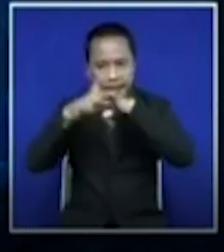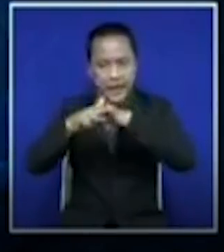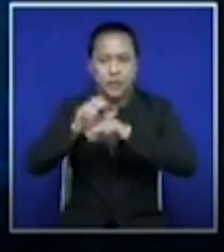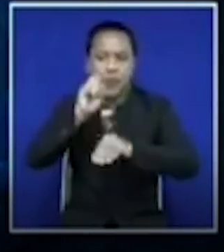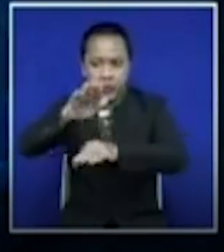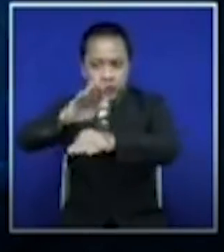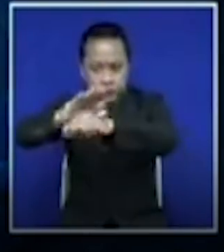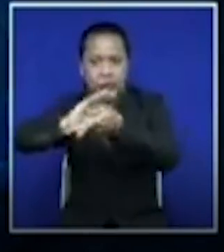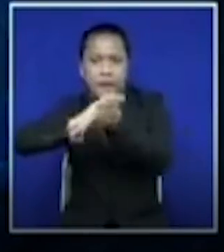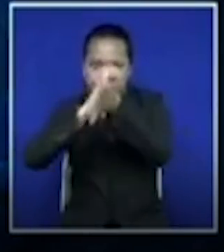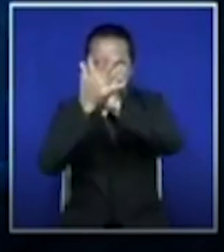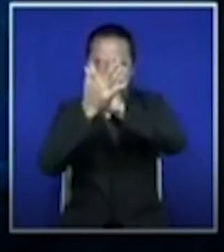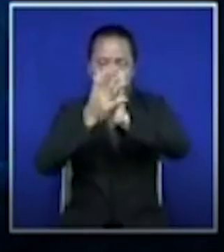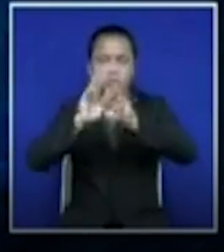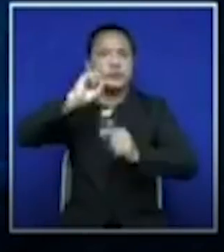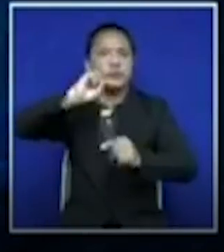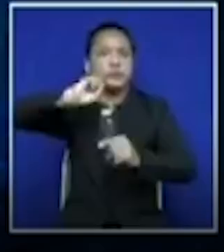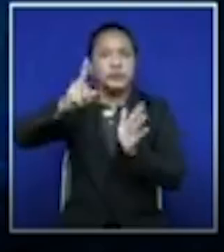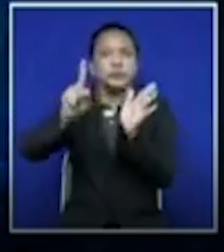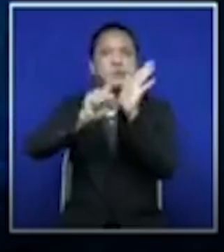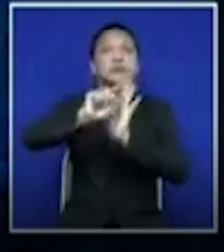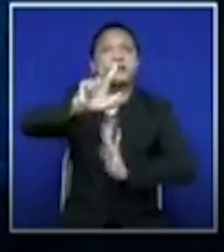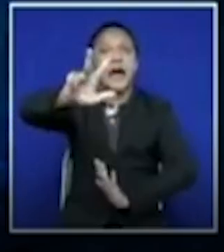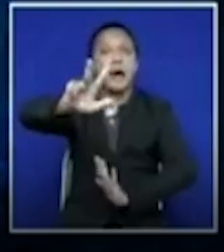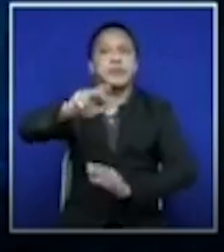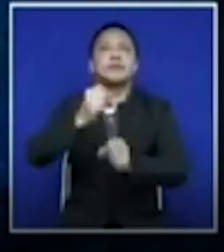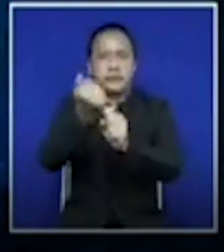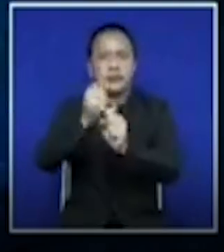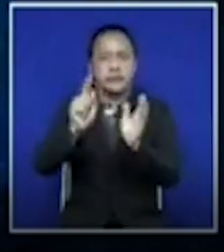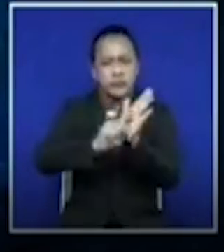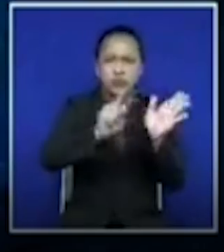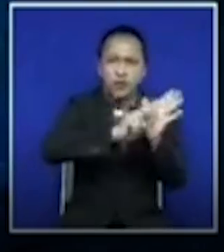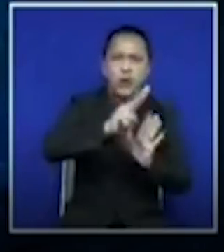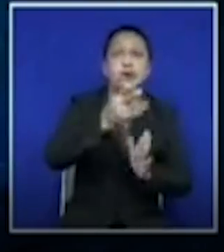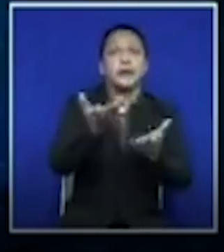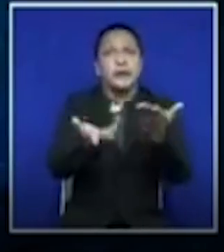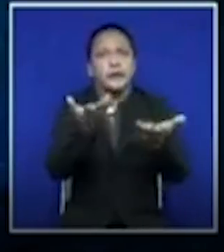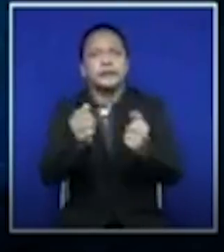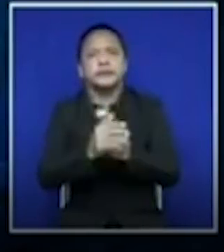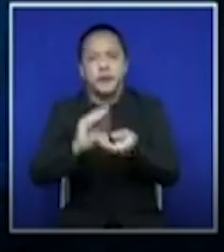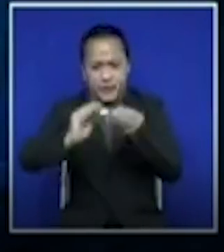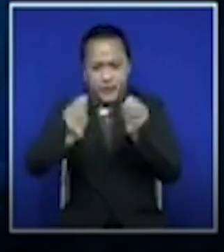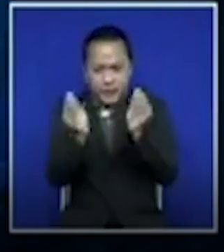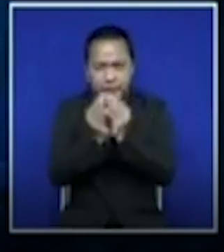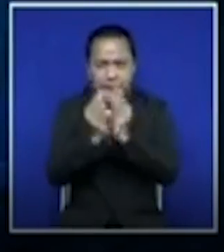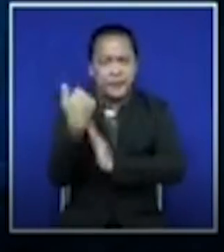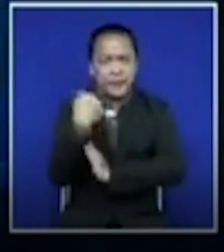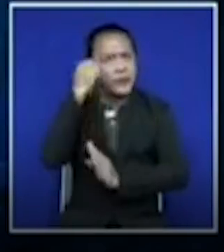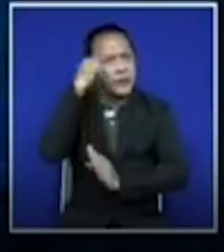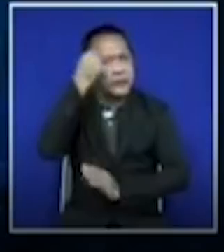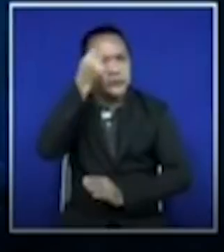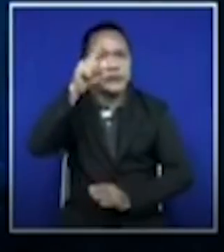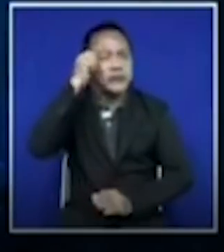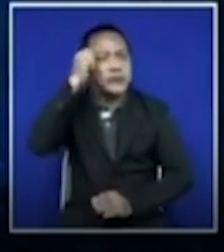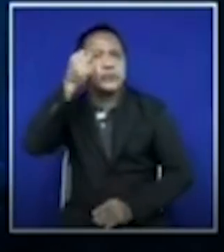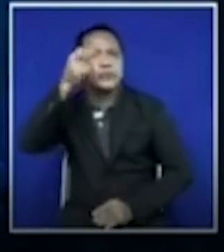ทำได้ปรับมาเป็นการตรวจ3ครั้งบางแห่งยังทำไม่ได้ยังเหลือ2ครั้งเพราะฉะนั้นตอนนี้ยังมีตัวเลขที่อาจจะมี day 11 day 12